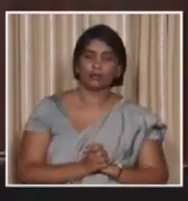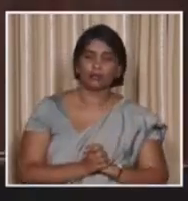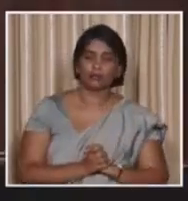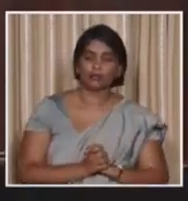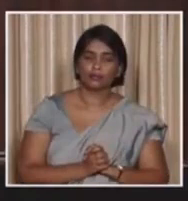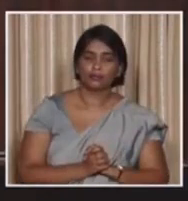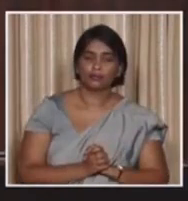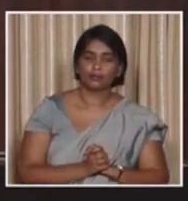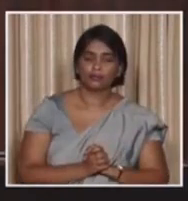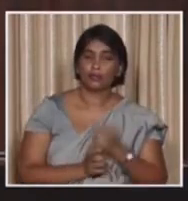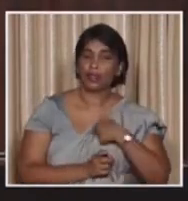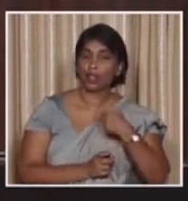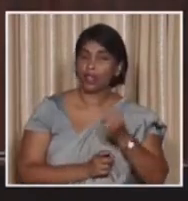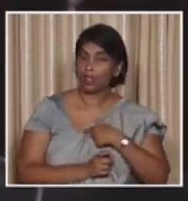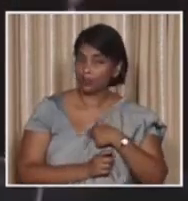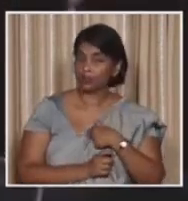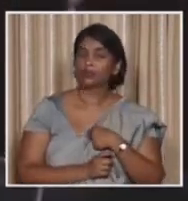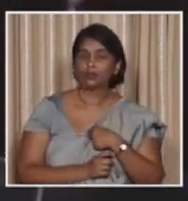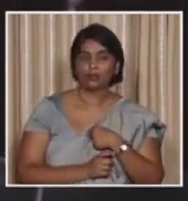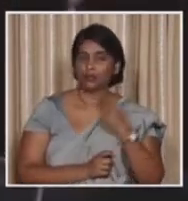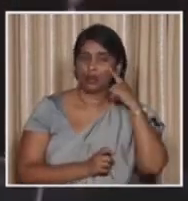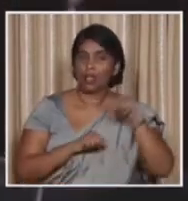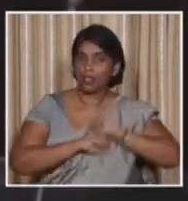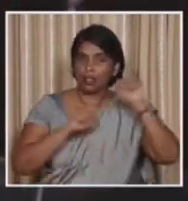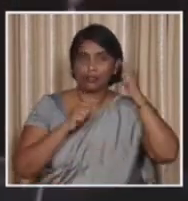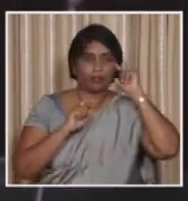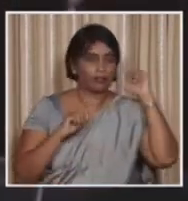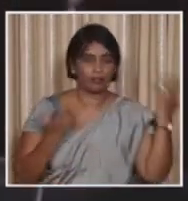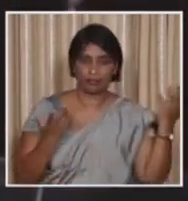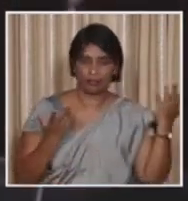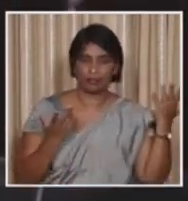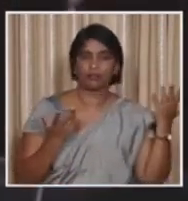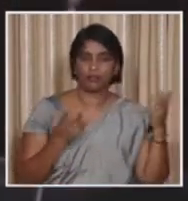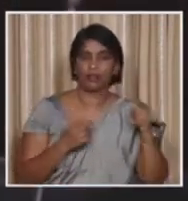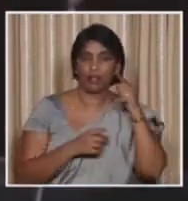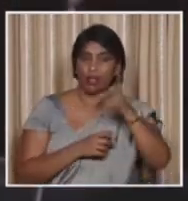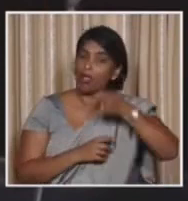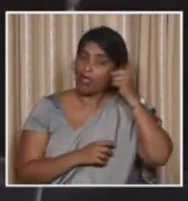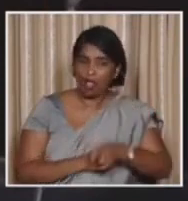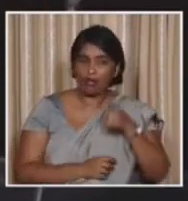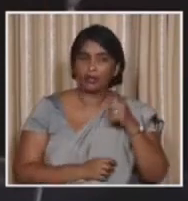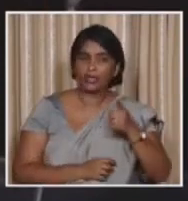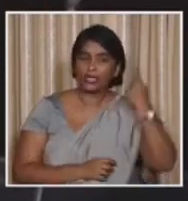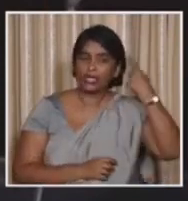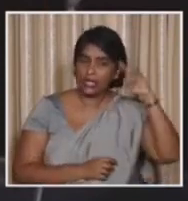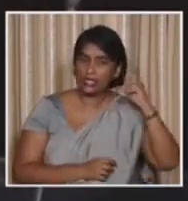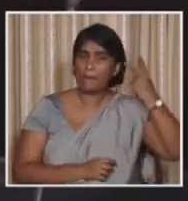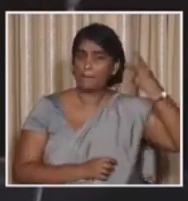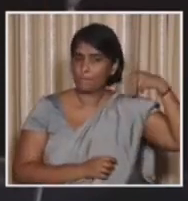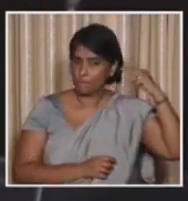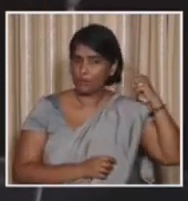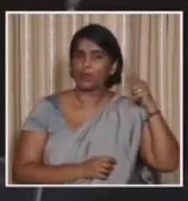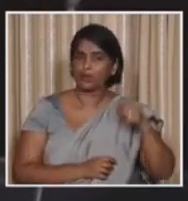ගරමෙතුමා. අගේ නම සඳහන් කරපු දින්දා මම දන්නේ අද උද්ඝෝෂණය ගැන. නමුත් ඔබතුමිය අනුමත කරනවද ඊයේ දවසේ පෙරේදා